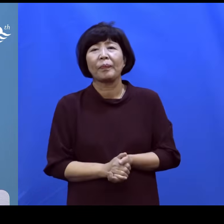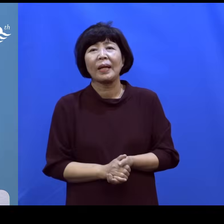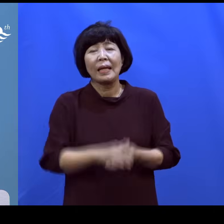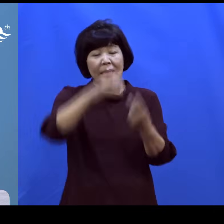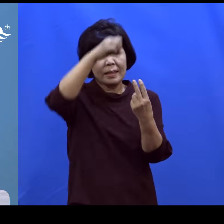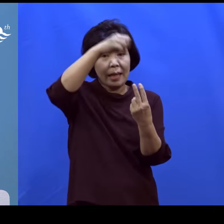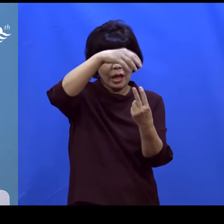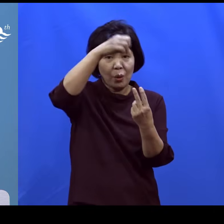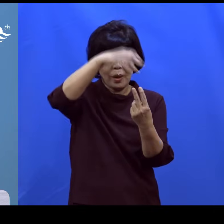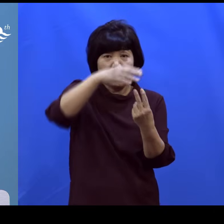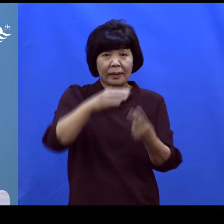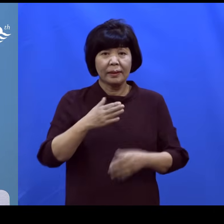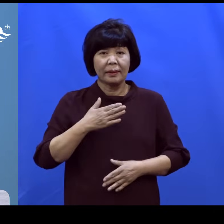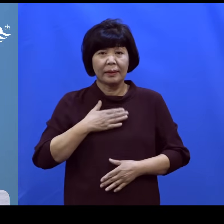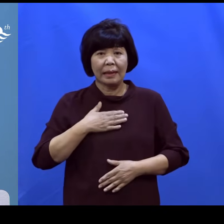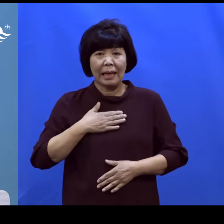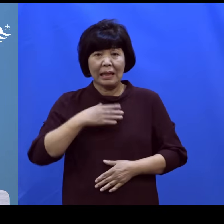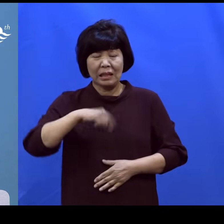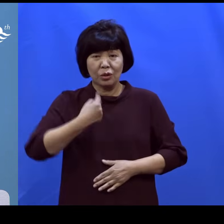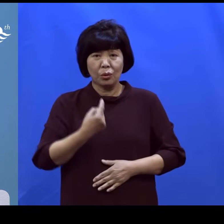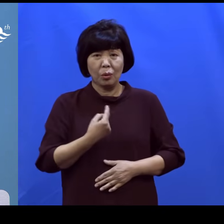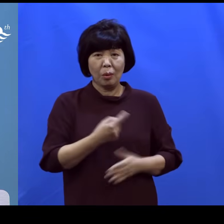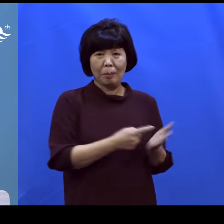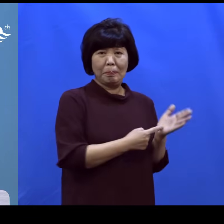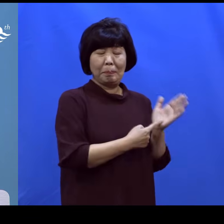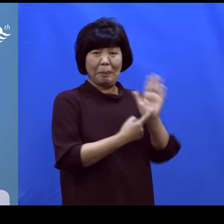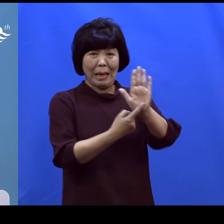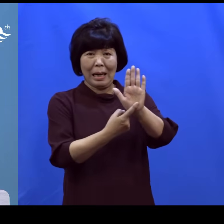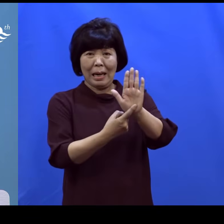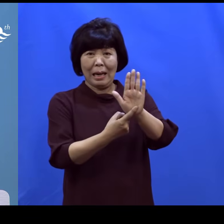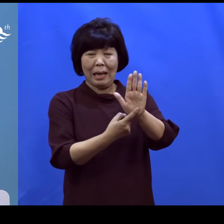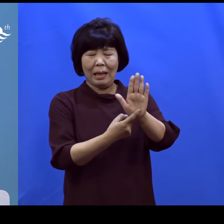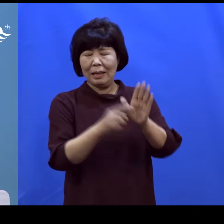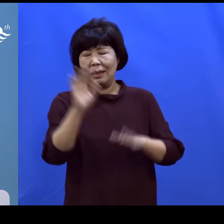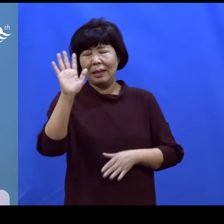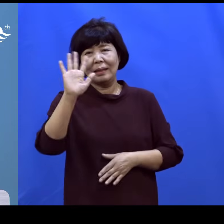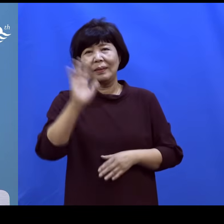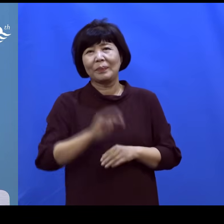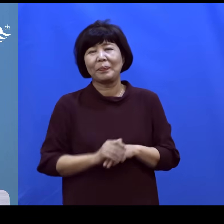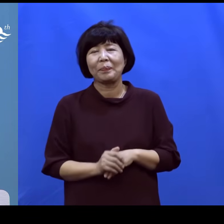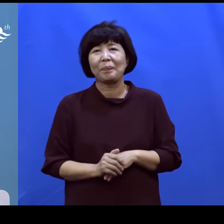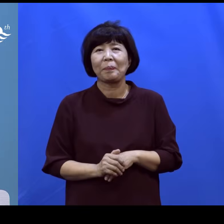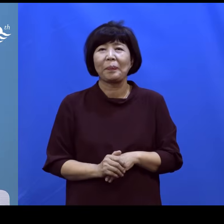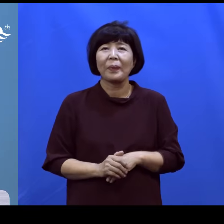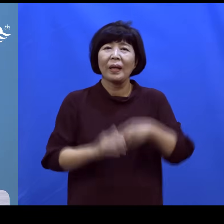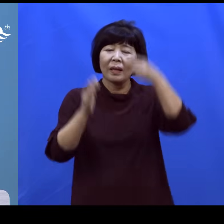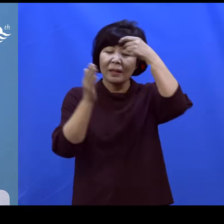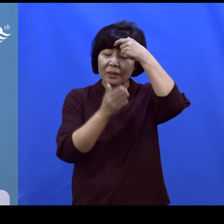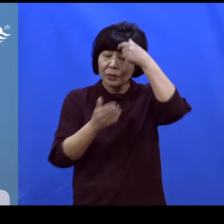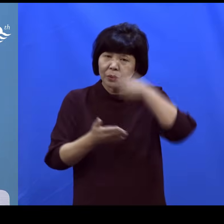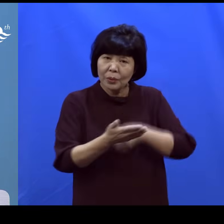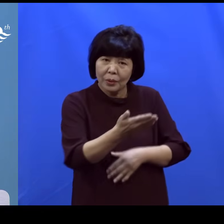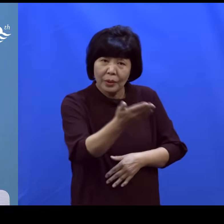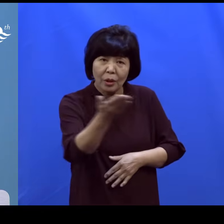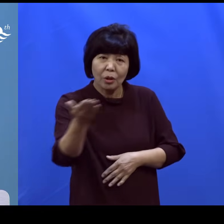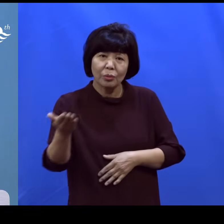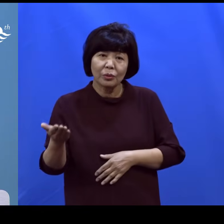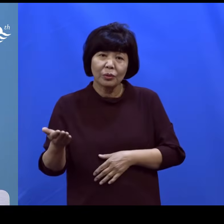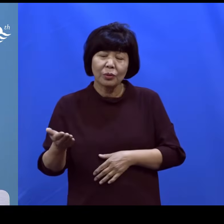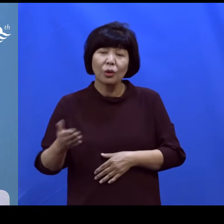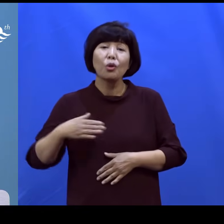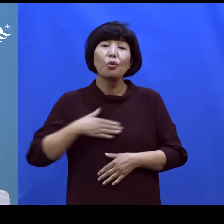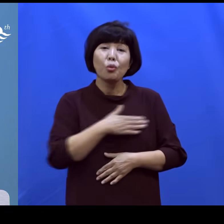태도는 자신을 증거하는 것을 위하여 부름을 받지 않았다는 걸 알아요. 성도 여러분, 우리는